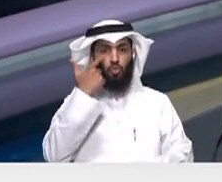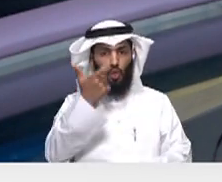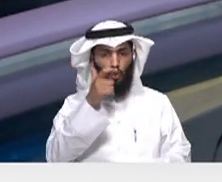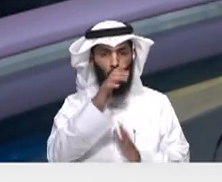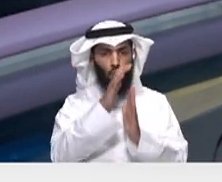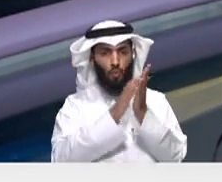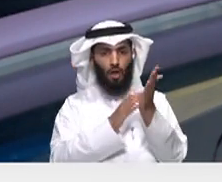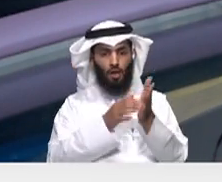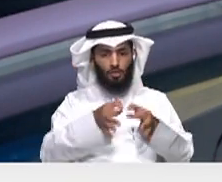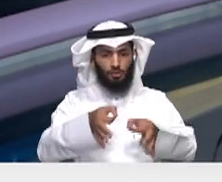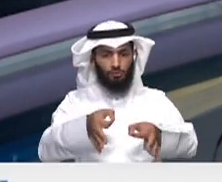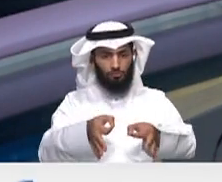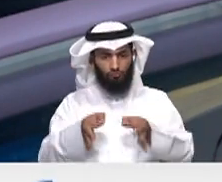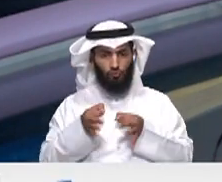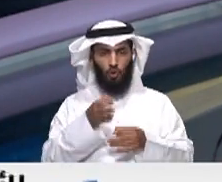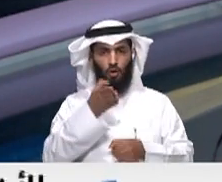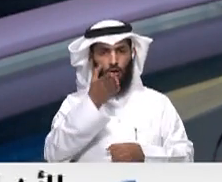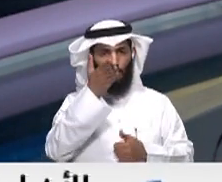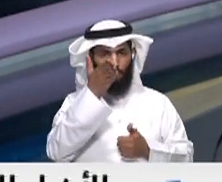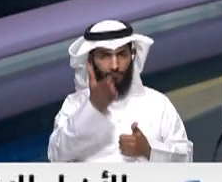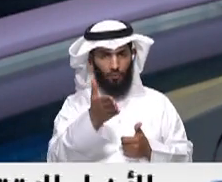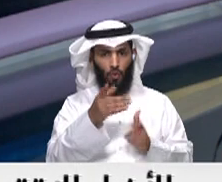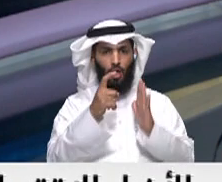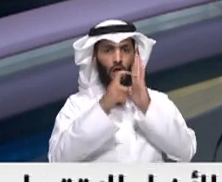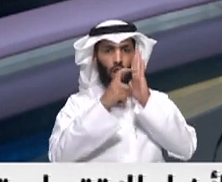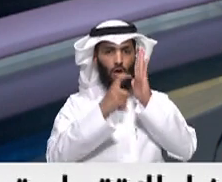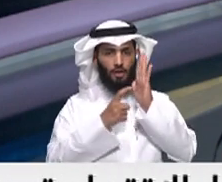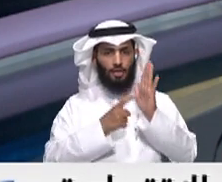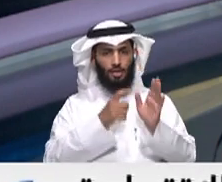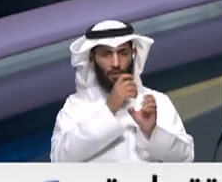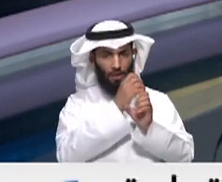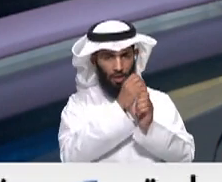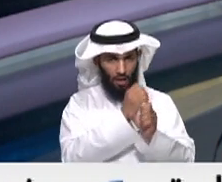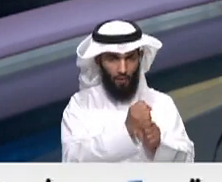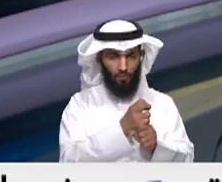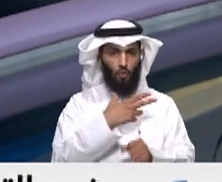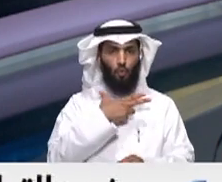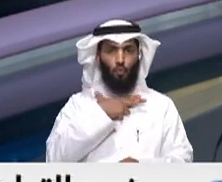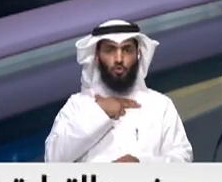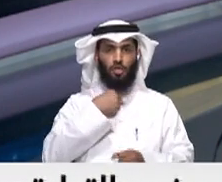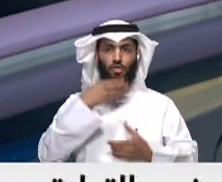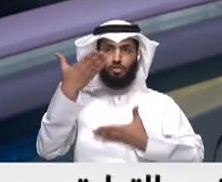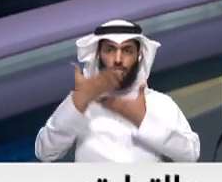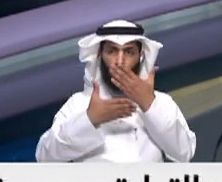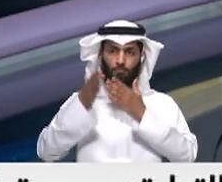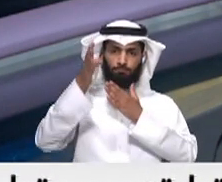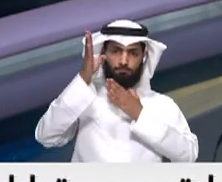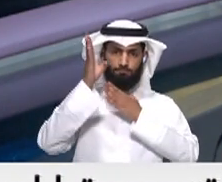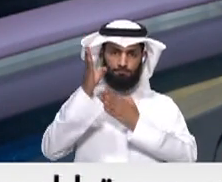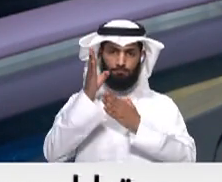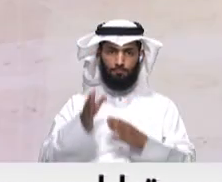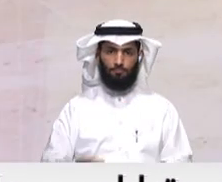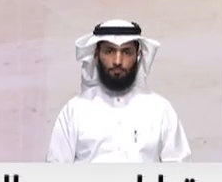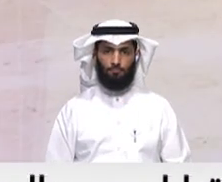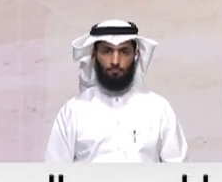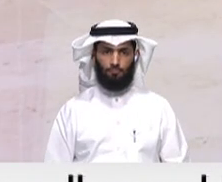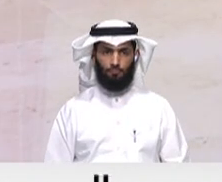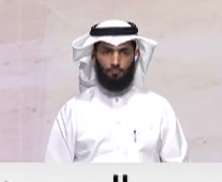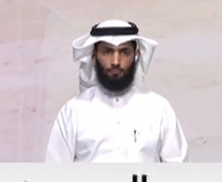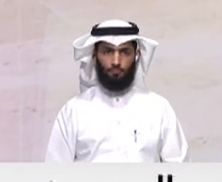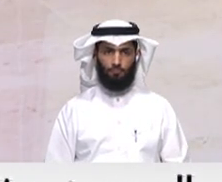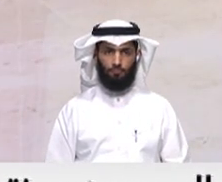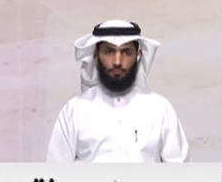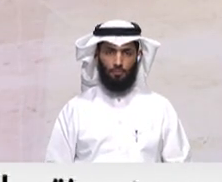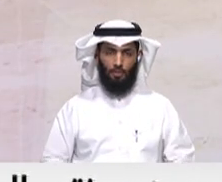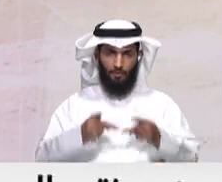التجاريه والتزامهم بنظم وقوانين وزاره التجاره والصناعه في